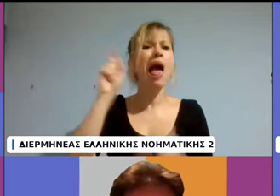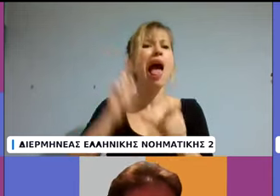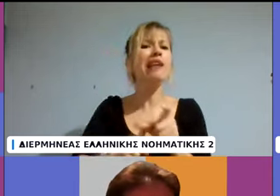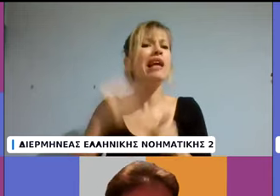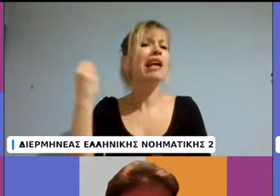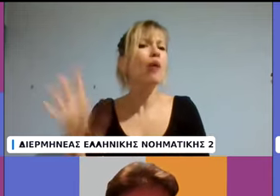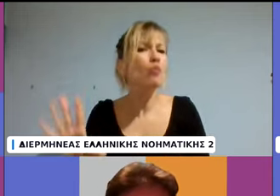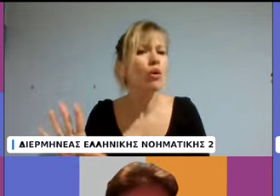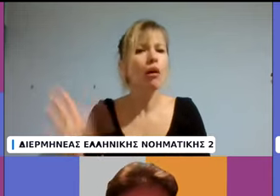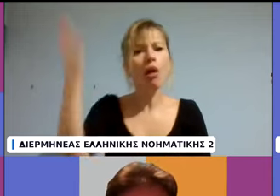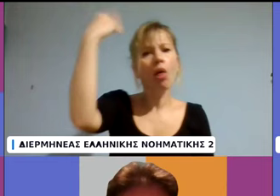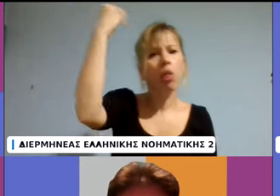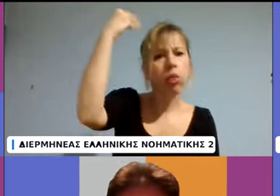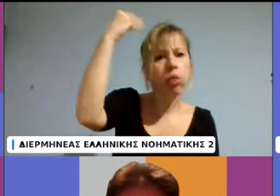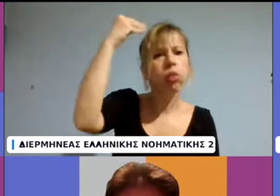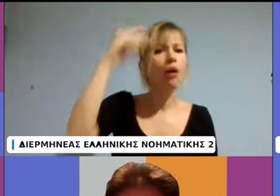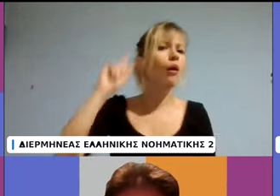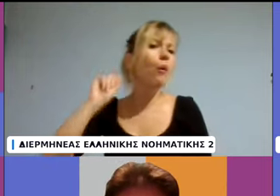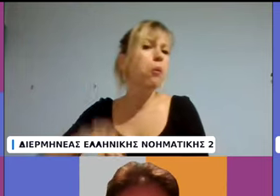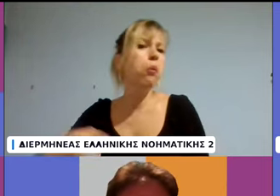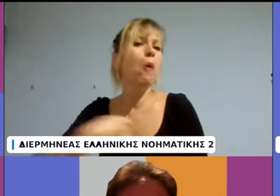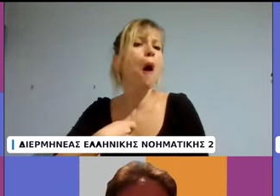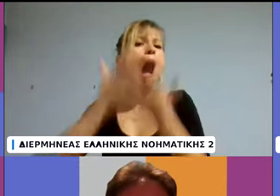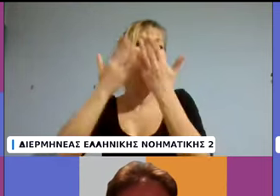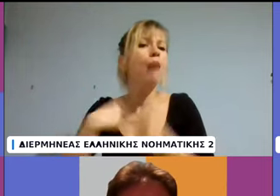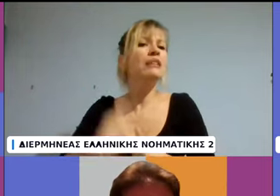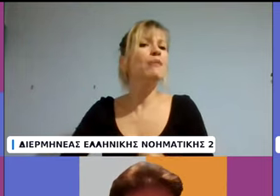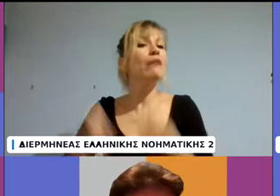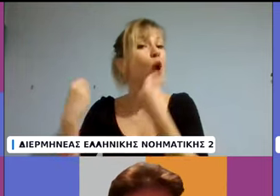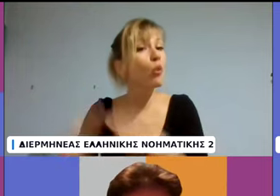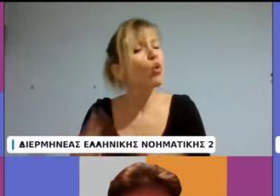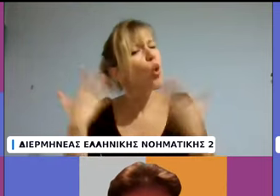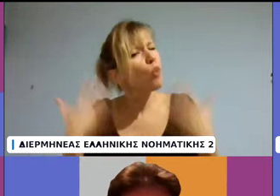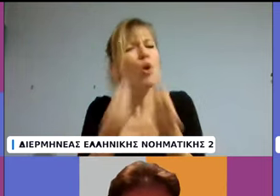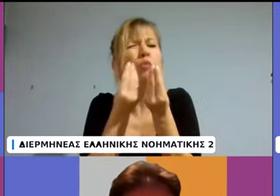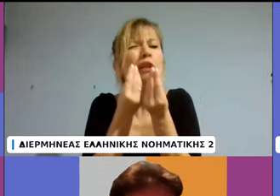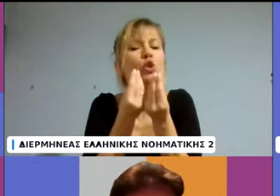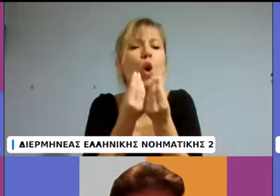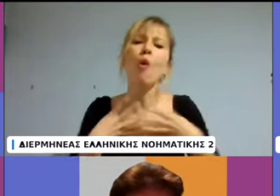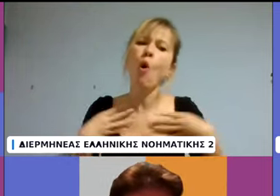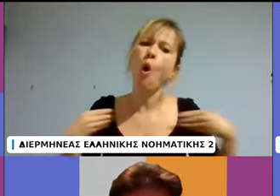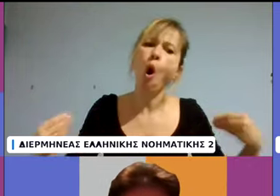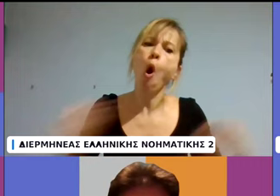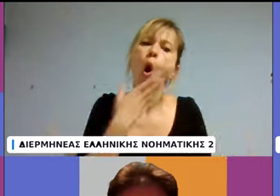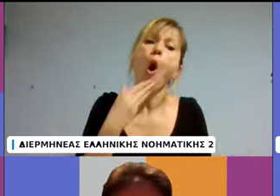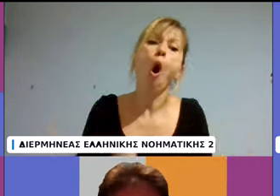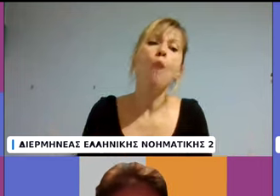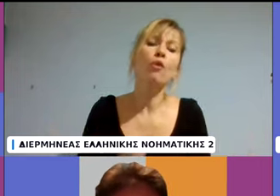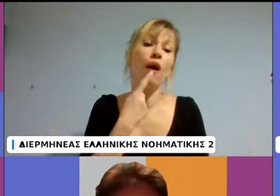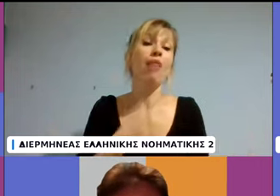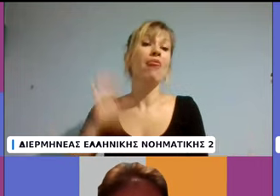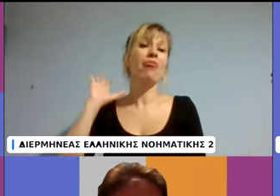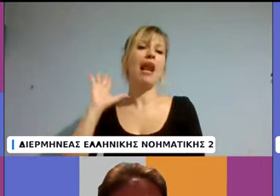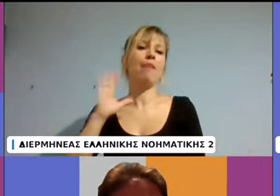συγκεκριμένη πρακτική. Καλό θα ήταν αυτό κάποια στιγμή με έναν έμεσο τρόπο πάντοτε, να μην βεβαίως έχουμε